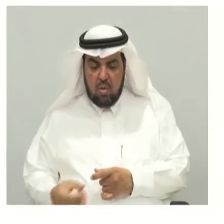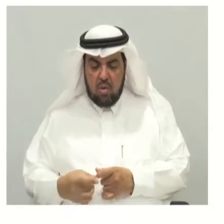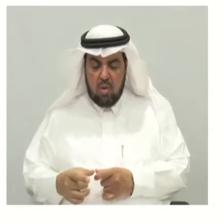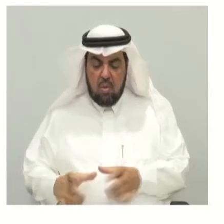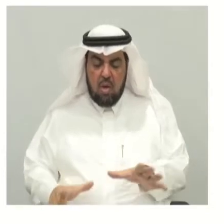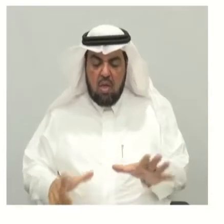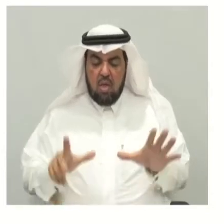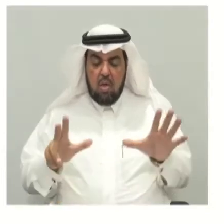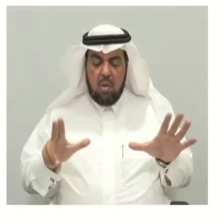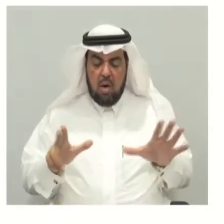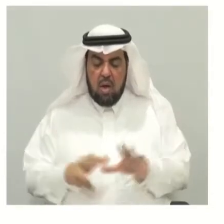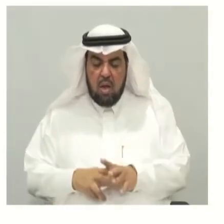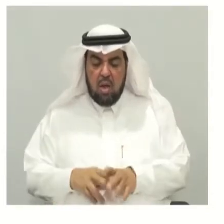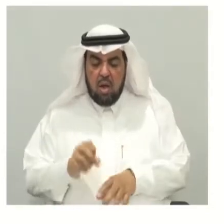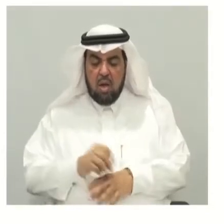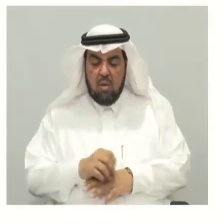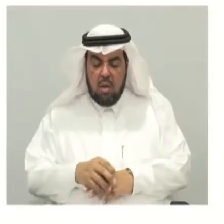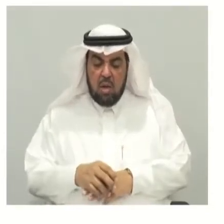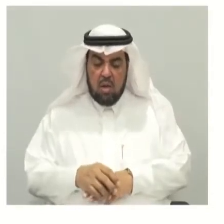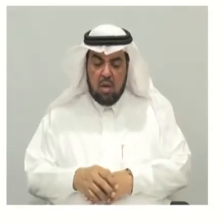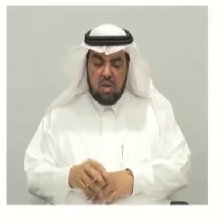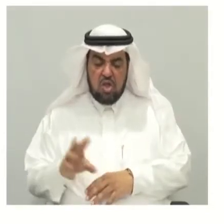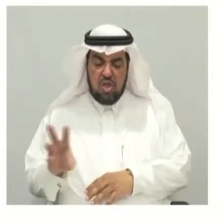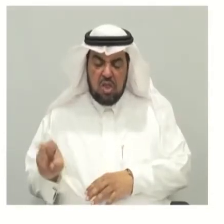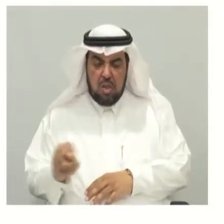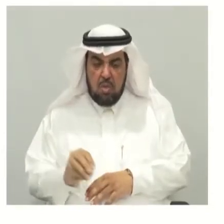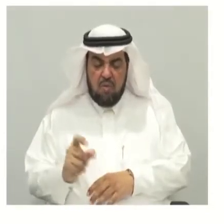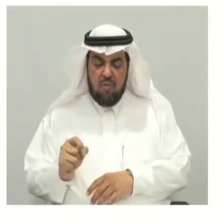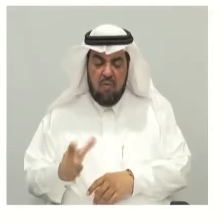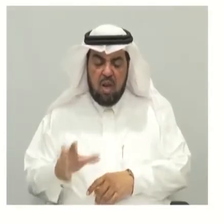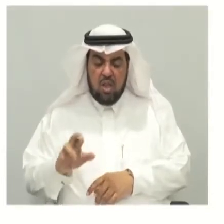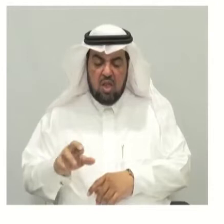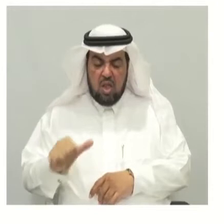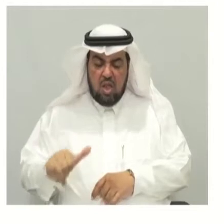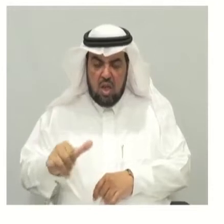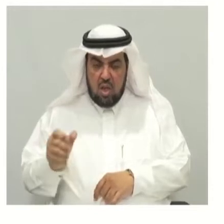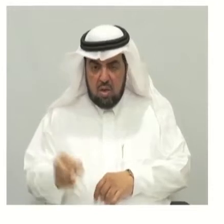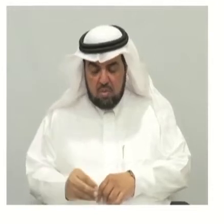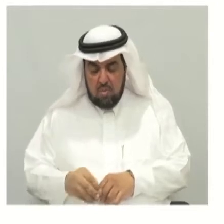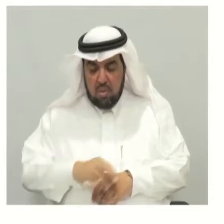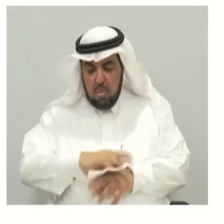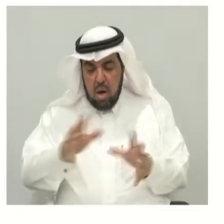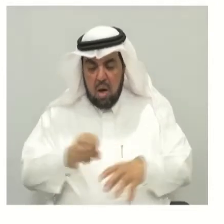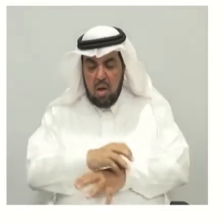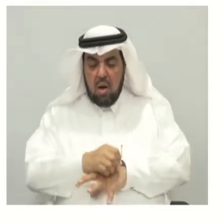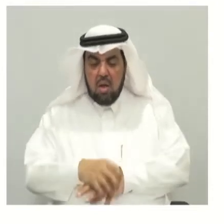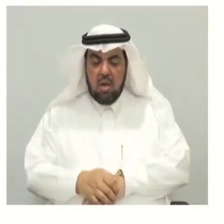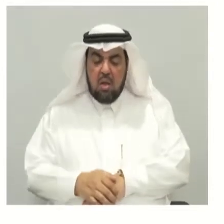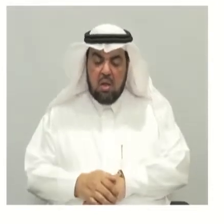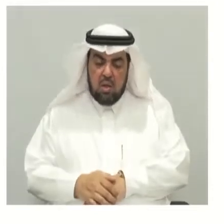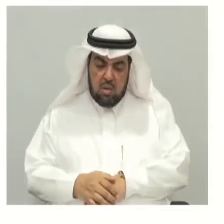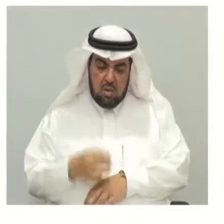1 2 3 4 5 6 7 8 و8 عناصر شبه فلزية. وبقية العناصر، بقية العناصر تقريبا كم